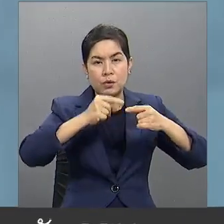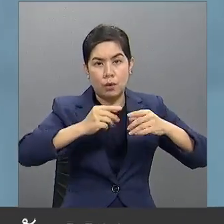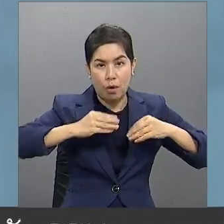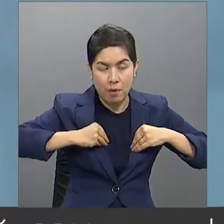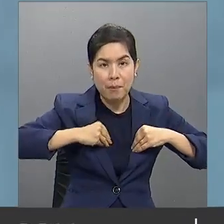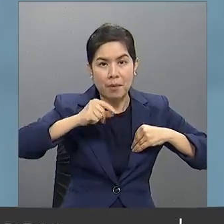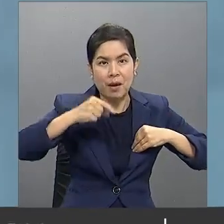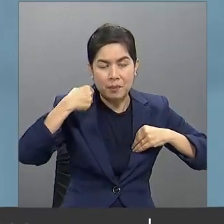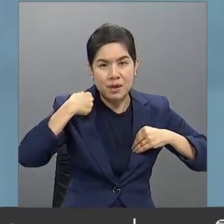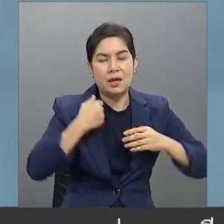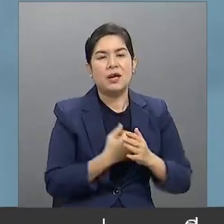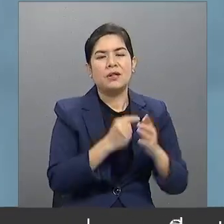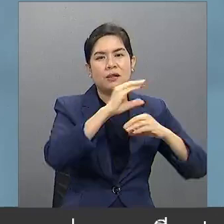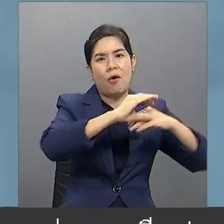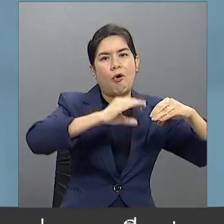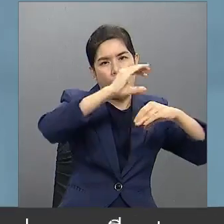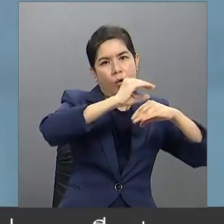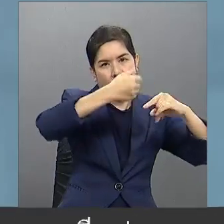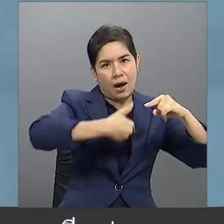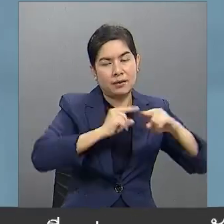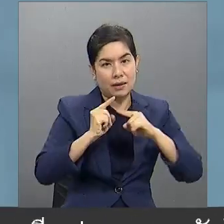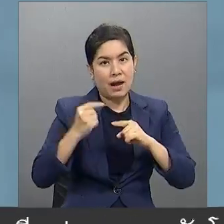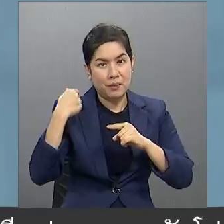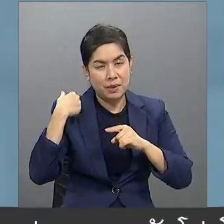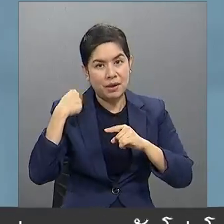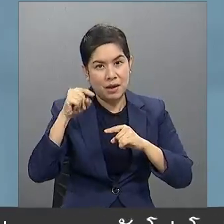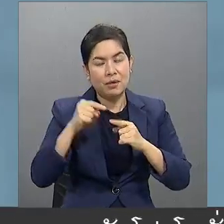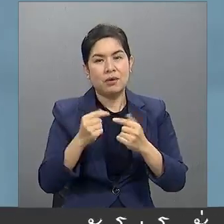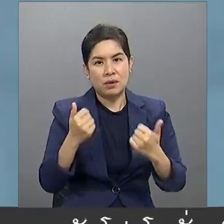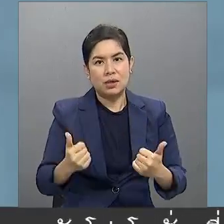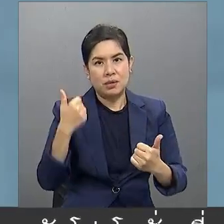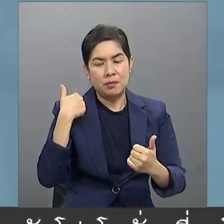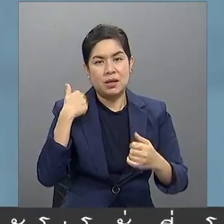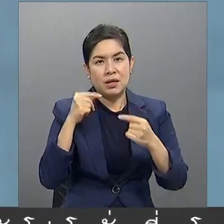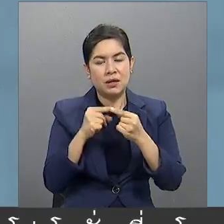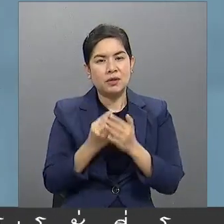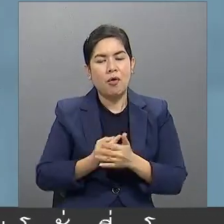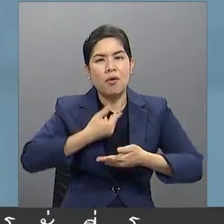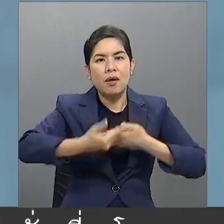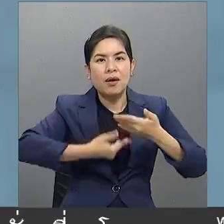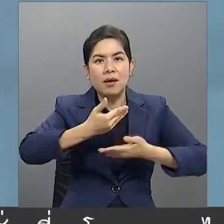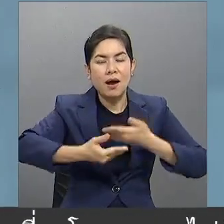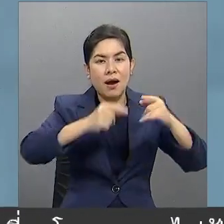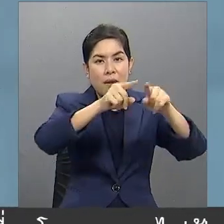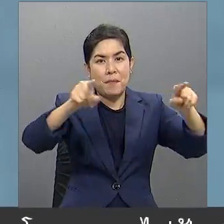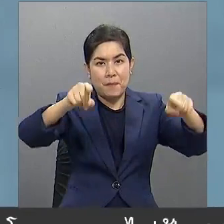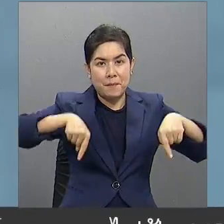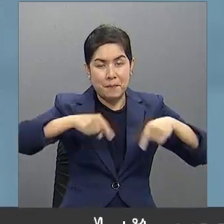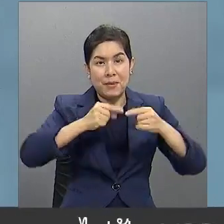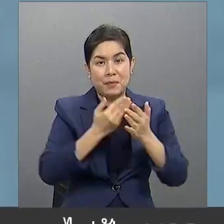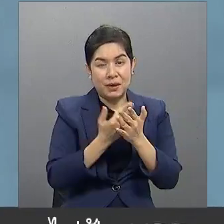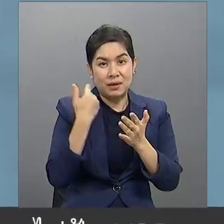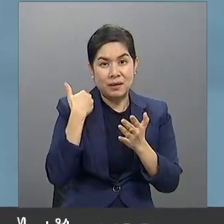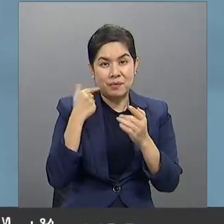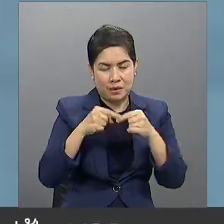มาจากหลายๆโครงการเพราะฉะนั้นพอเลตอ่ามาใช้งานในการขายพันธบัตรอีกครั้งหนึ่งก็เลยถือว่าได้รับเสียงตอบรับแบบนี้